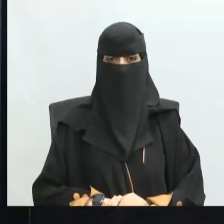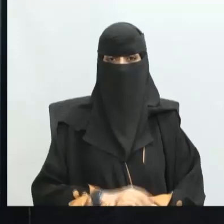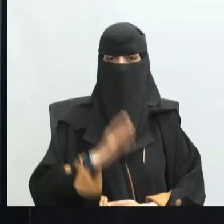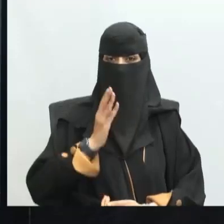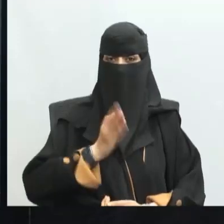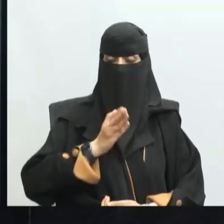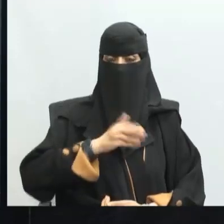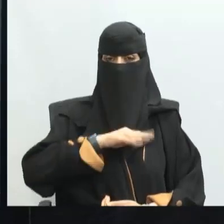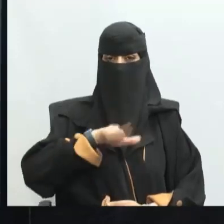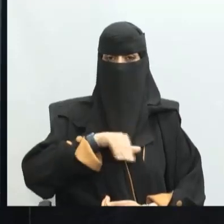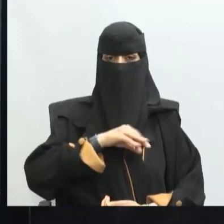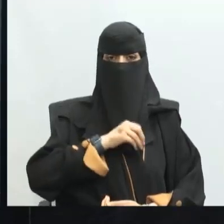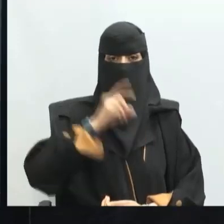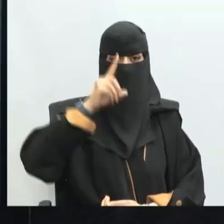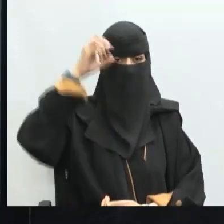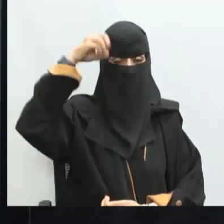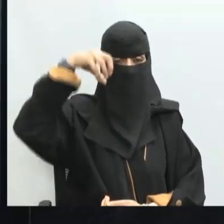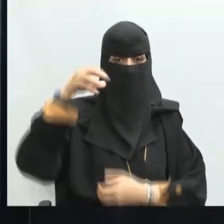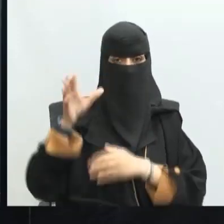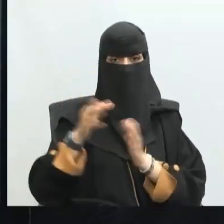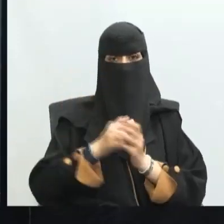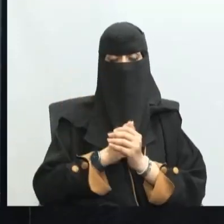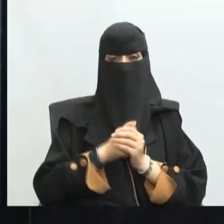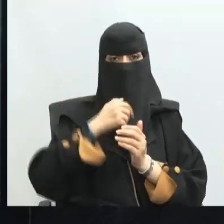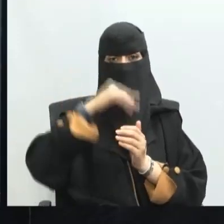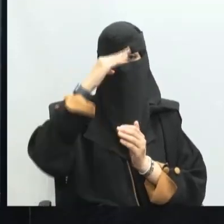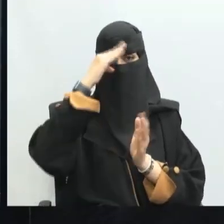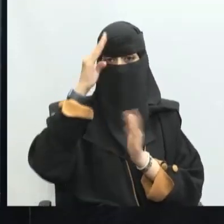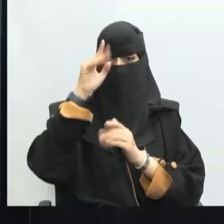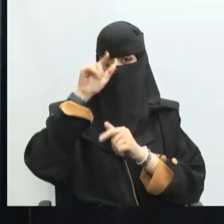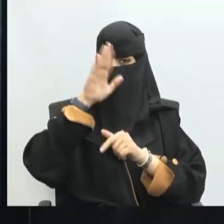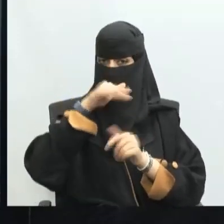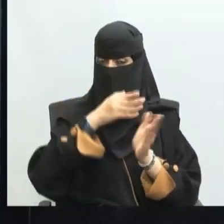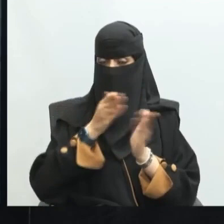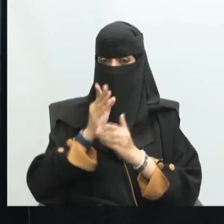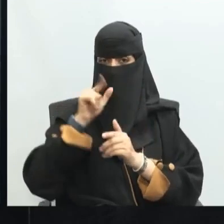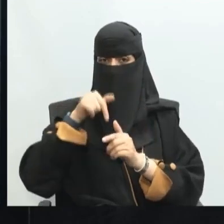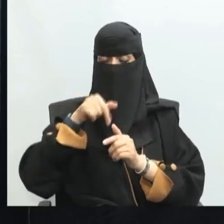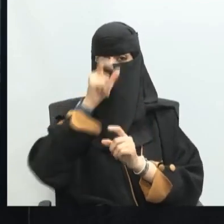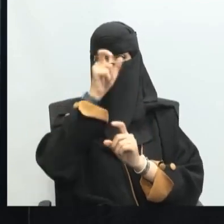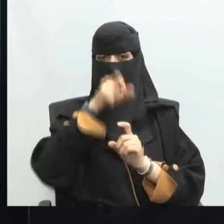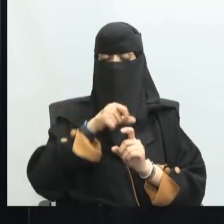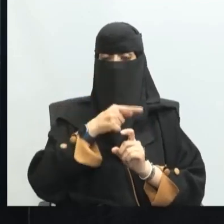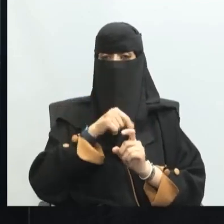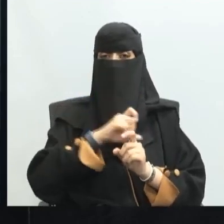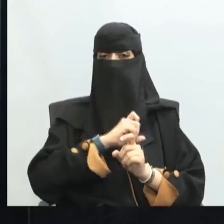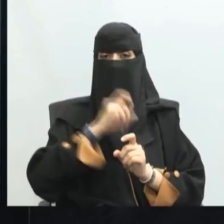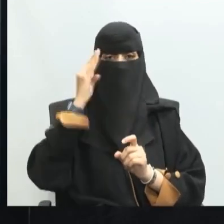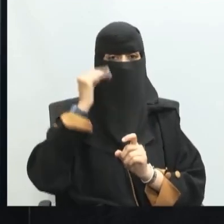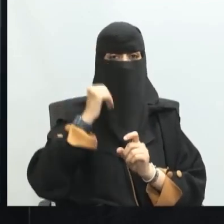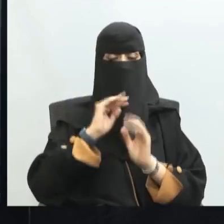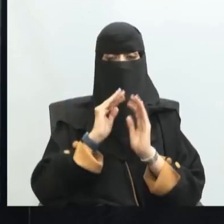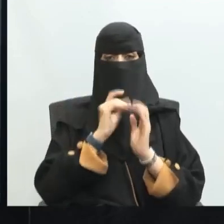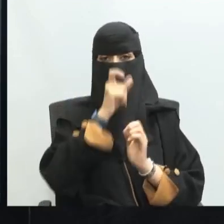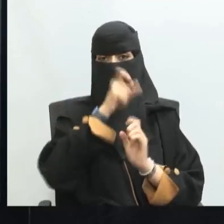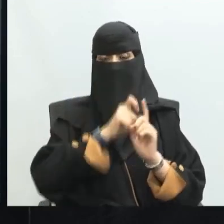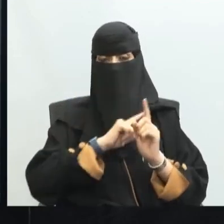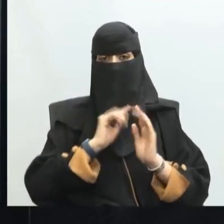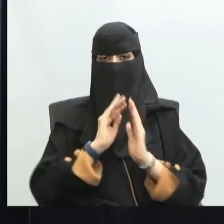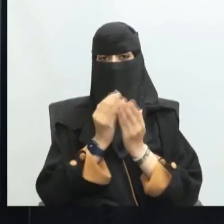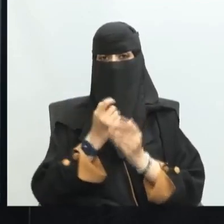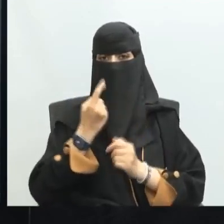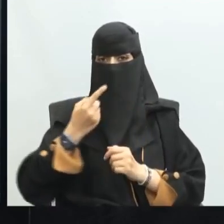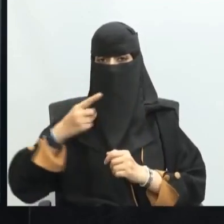السلام عليكم ورحمه الله وبركاته اهلا ومرحبا بكم ابنائي وبناتي طلاب وطالبات الصف